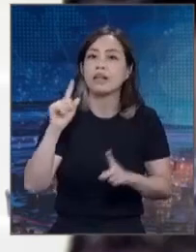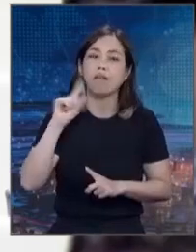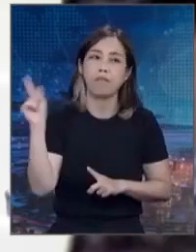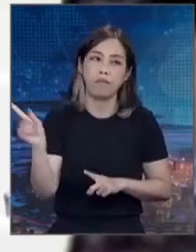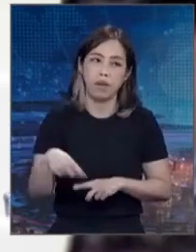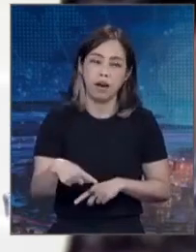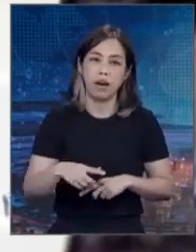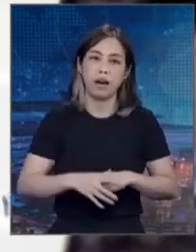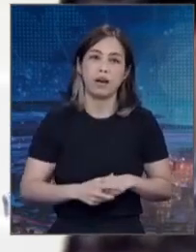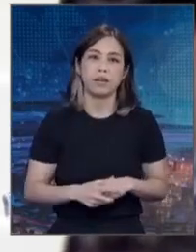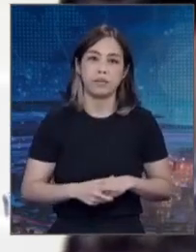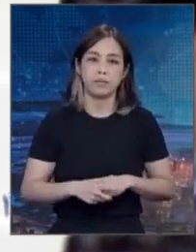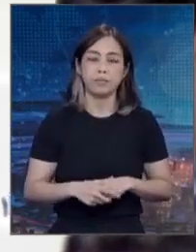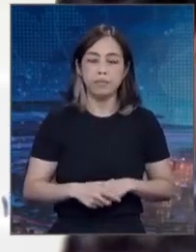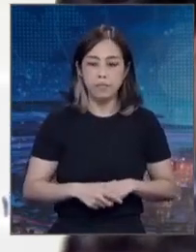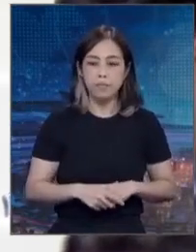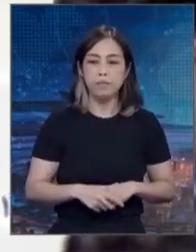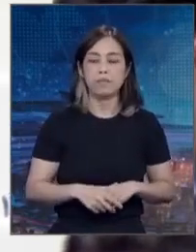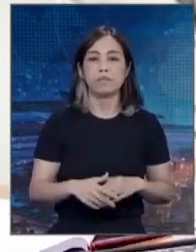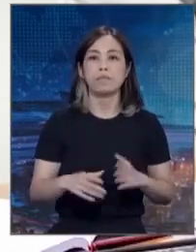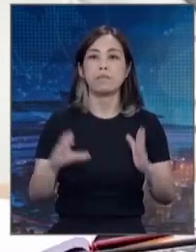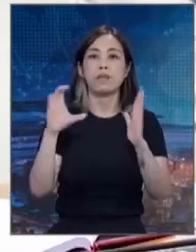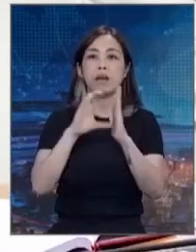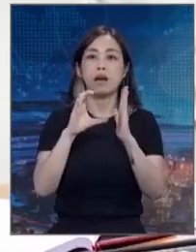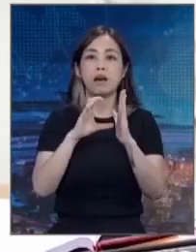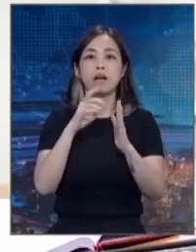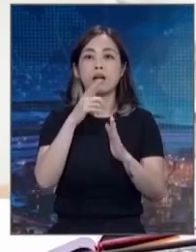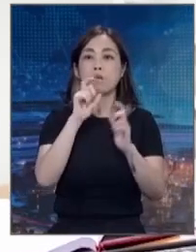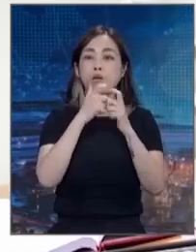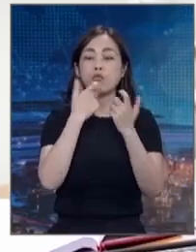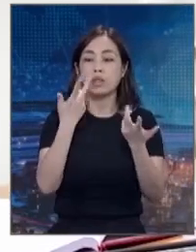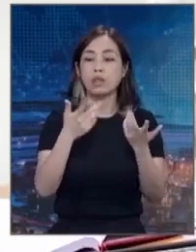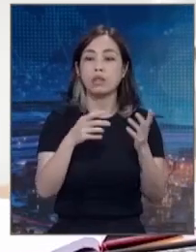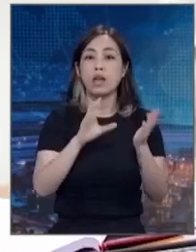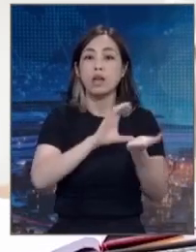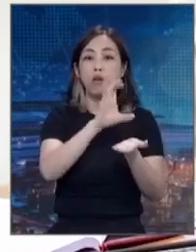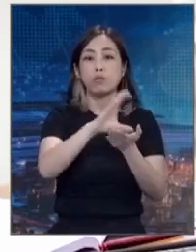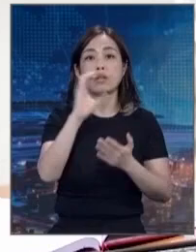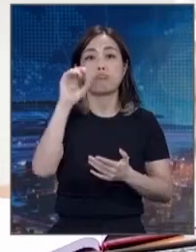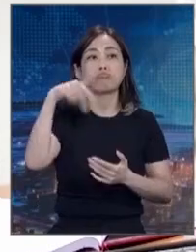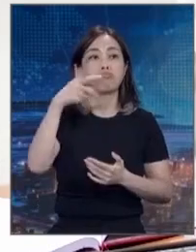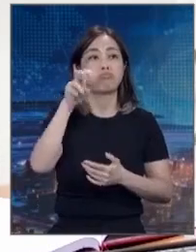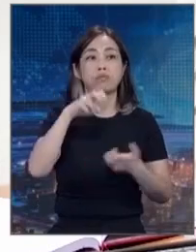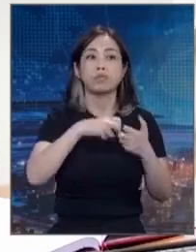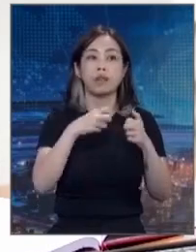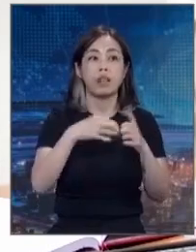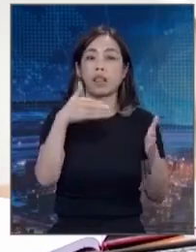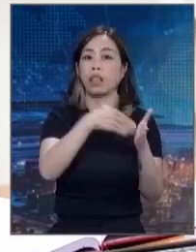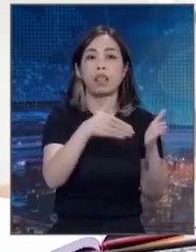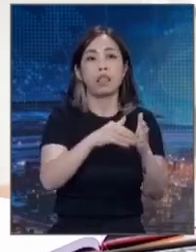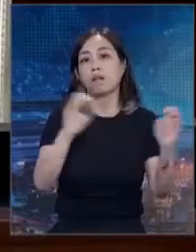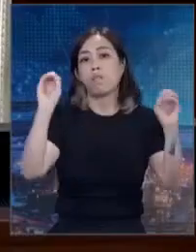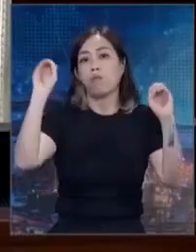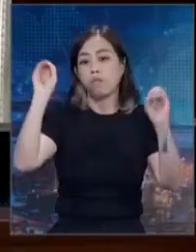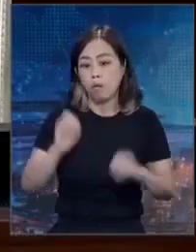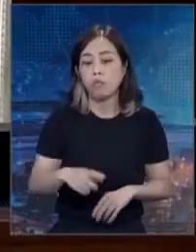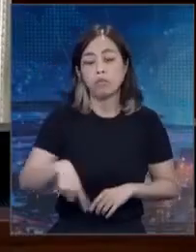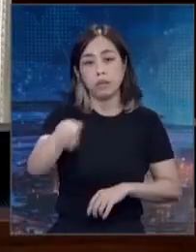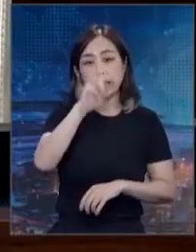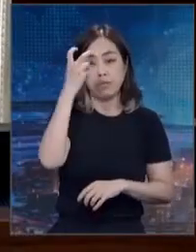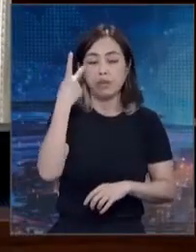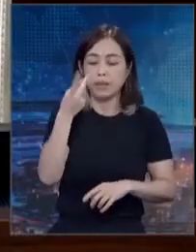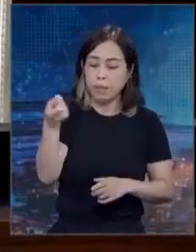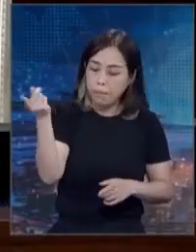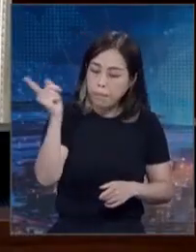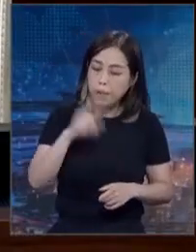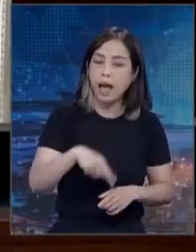Và các cơ quan Quốc hội nói rằng không có vướng mắc gì trong luật đầu tư công cả. Và yêu cầu Chính phủ ra soát lại, xem có vướng mắc gì trong luật ngân sách nhà